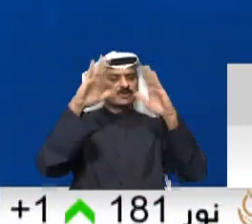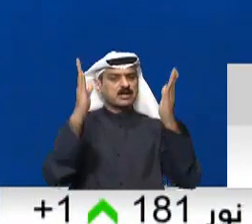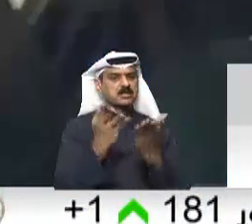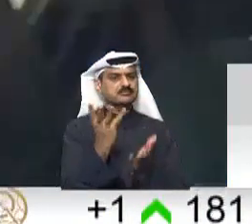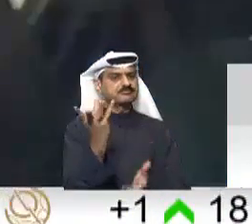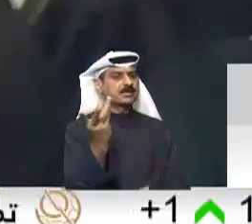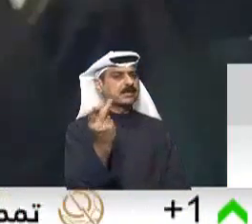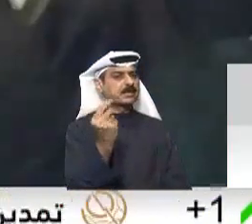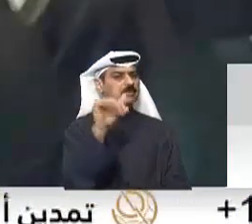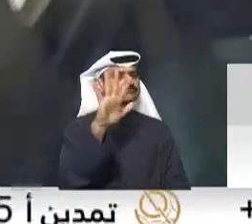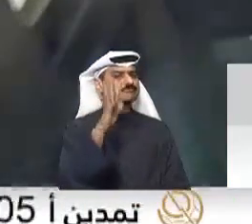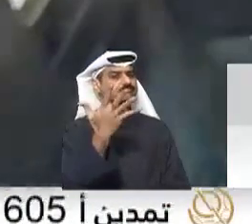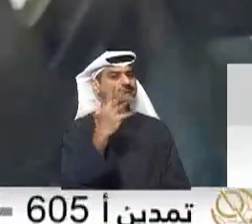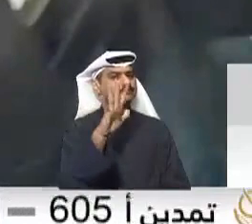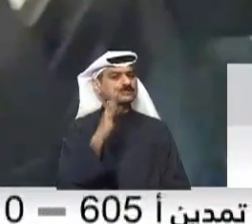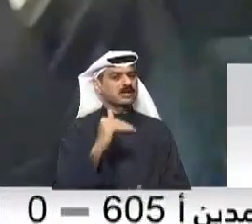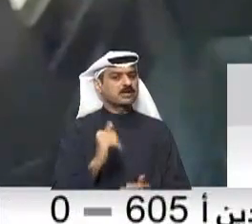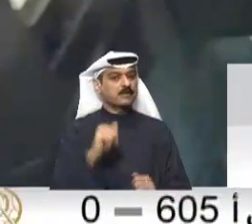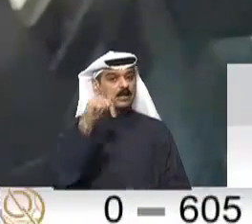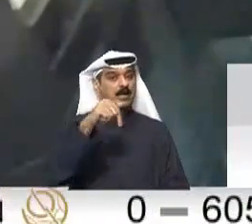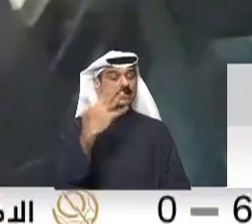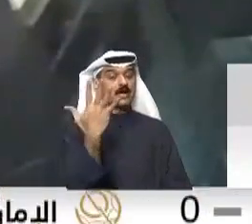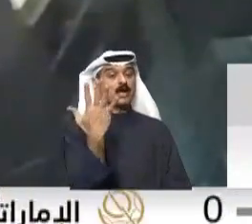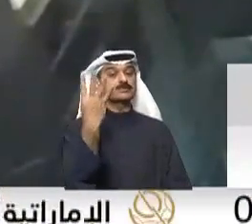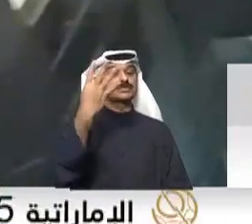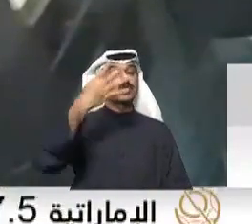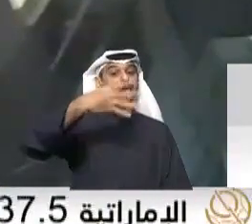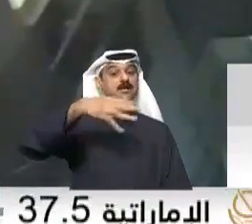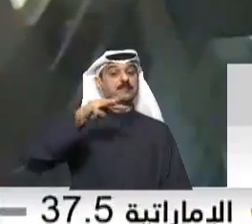البلاد الشهر الماضي ارتفع إلى